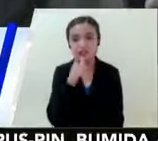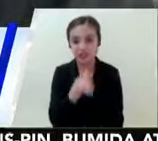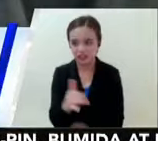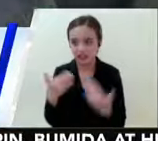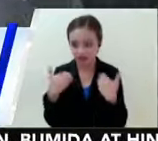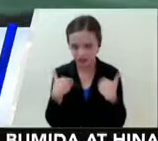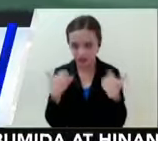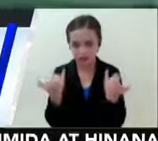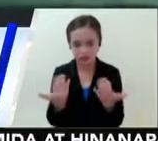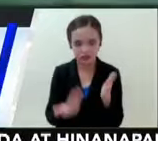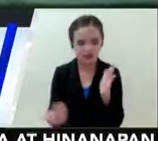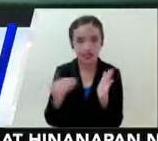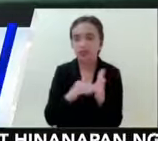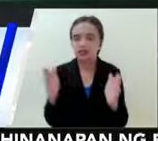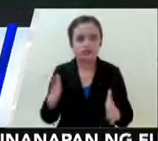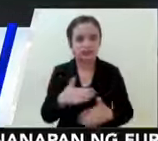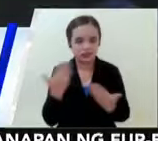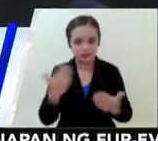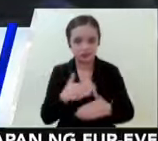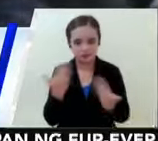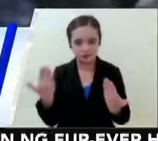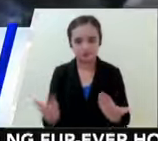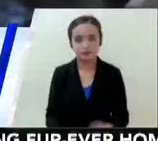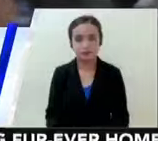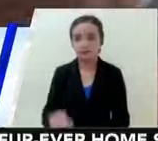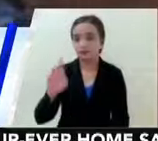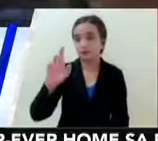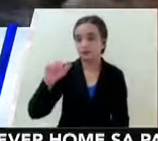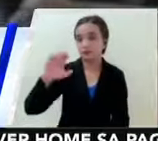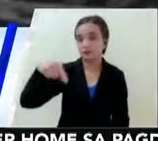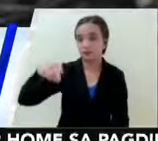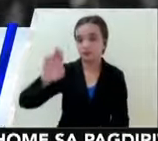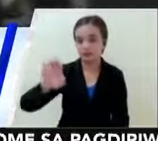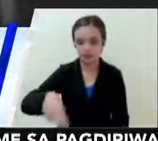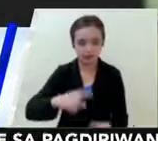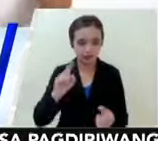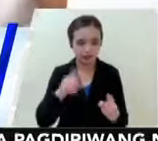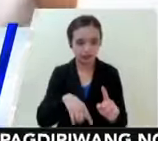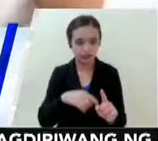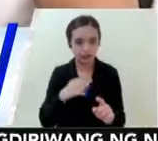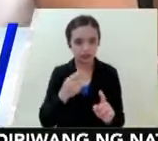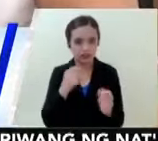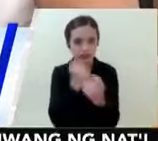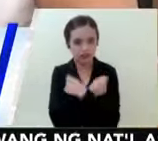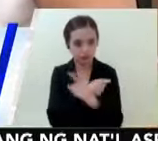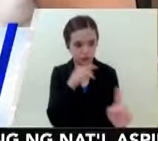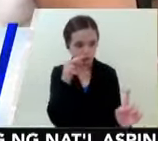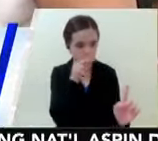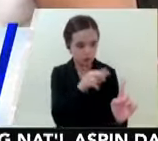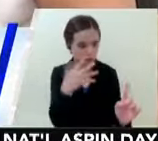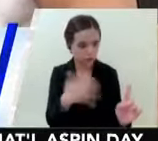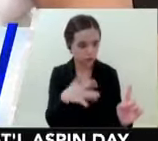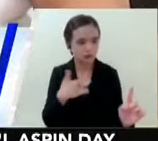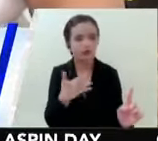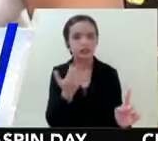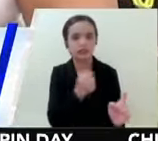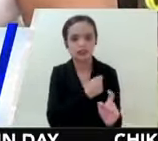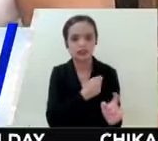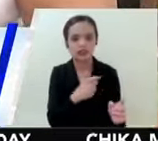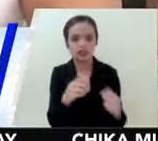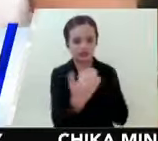so happy. Si Raquel naman, tila na love at first sight sa asong si Mori. Parang tinatawag ako ni Mori.